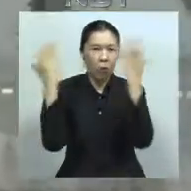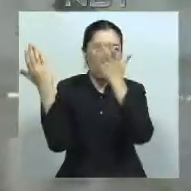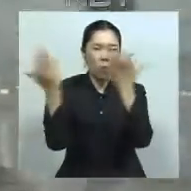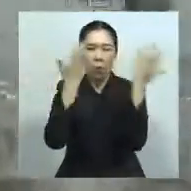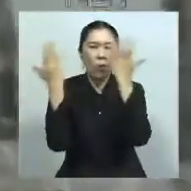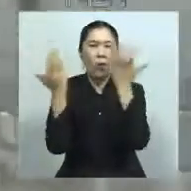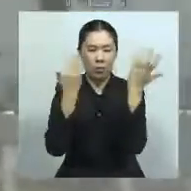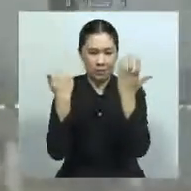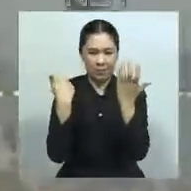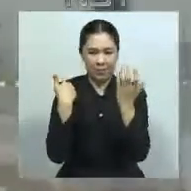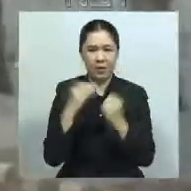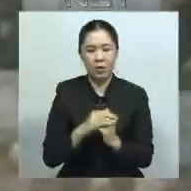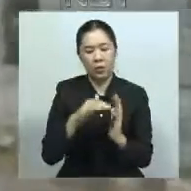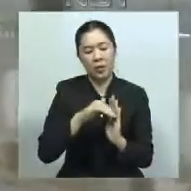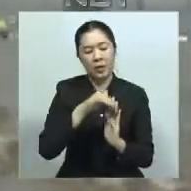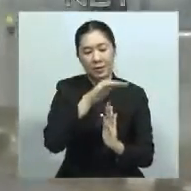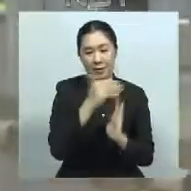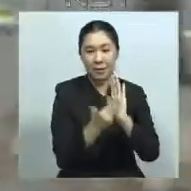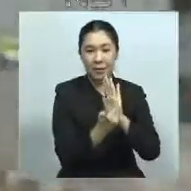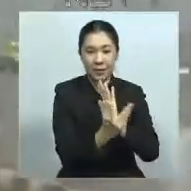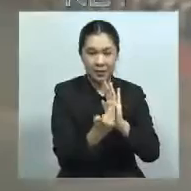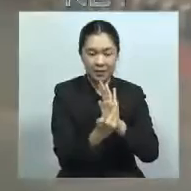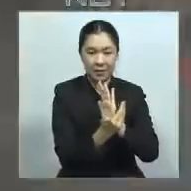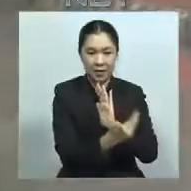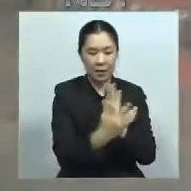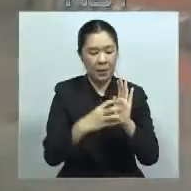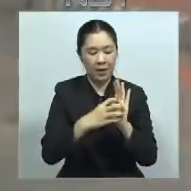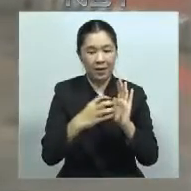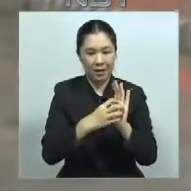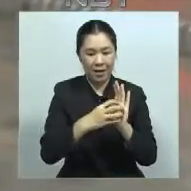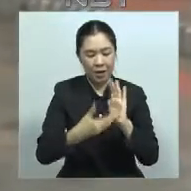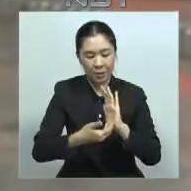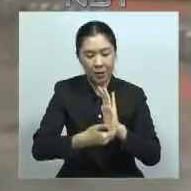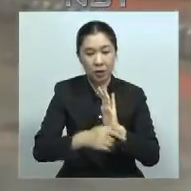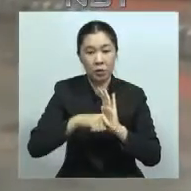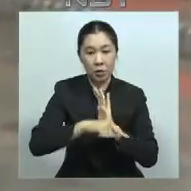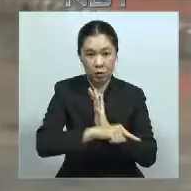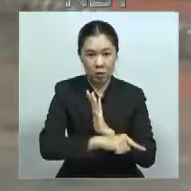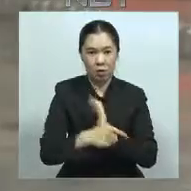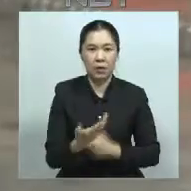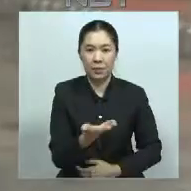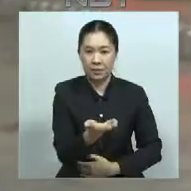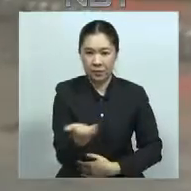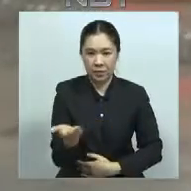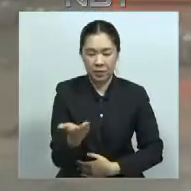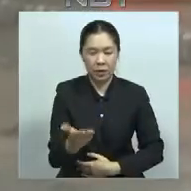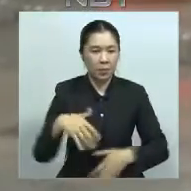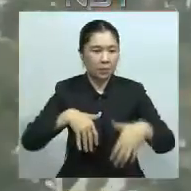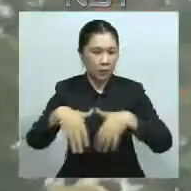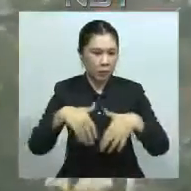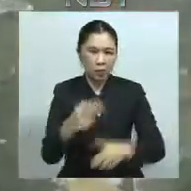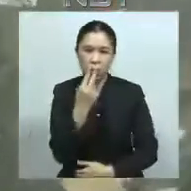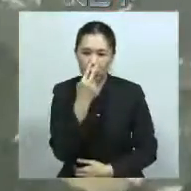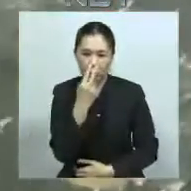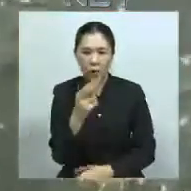แรงโดยเฉพาะบริเวณภาคเหนือภาคตะวันออกเฉียงเหนือภาคกลางและภาคตะวันออกขอให้ประชาชนบริเวณดังกล่าวระมั